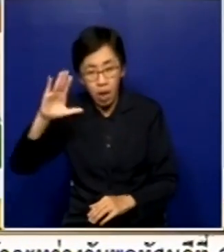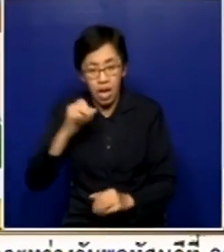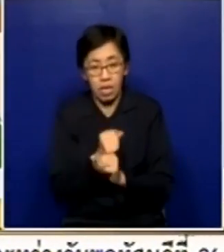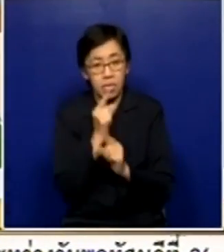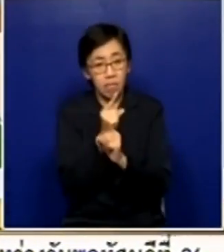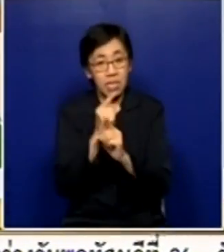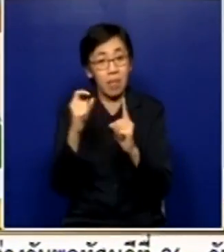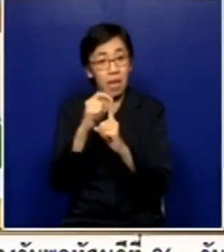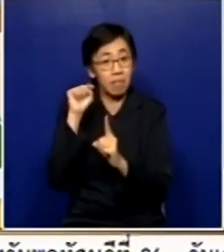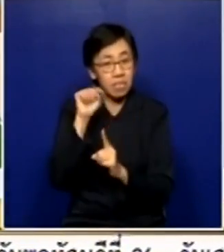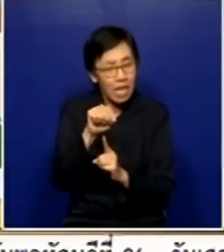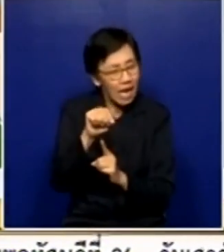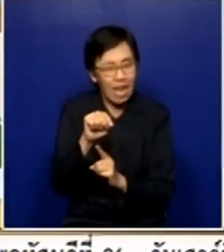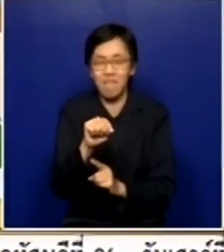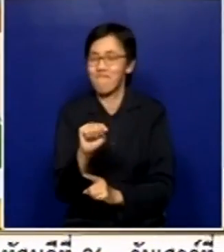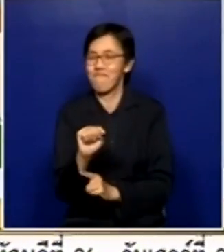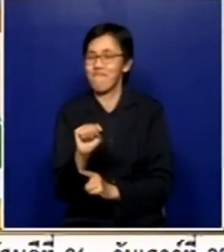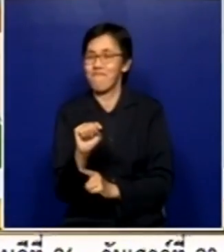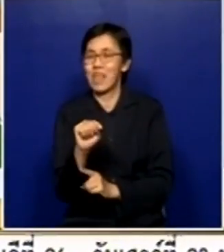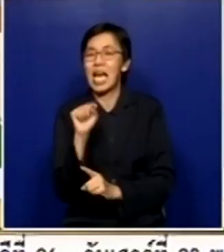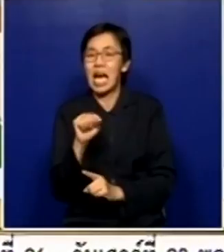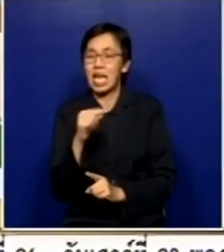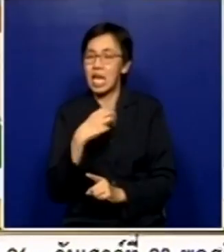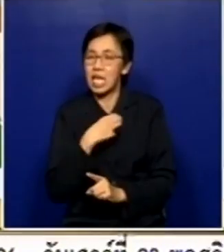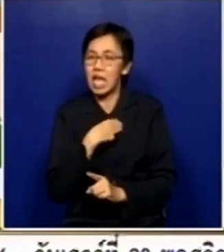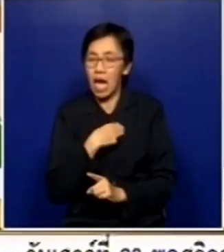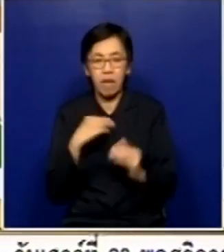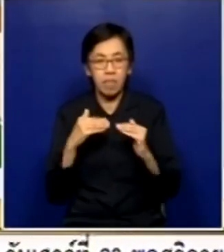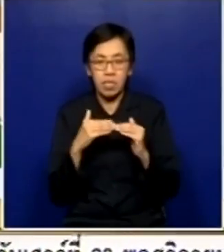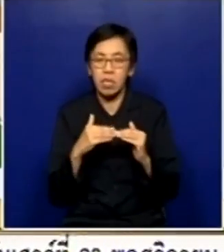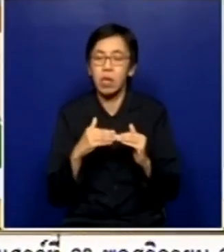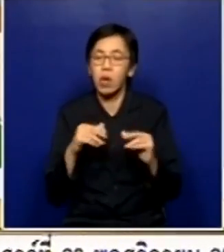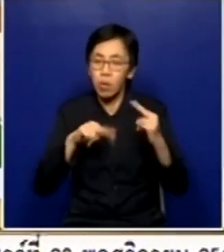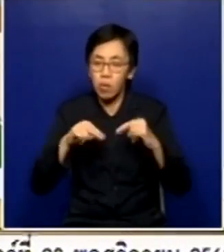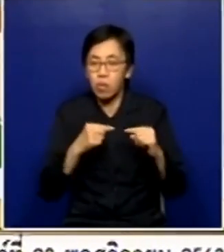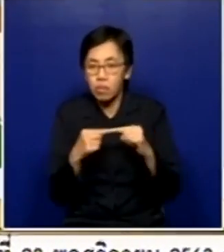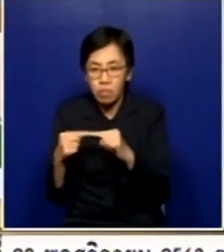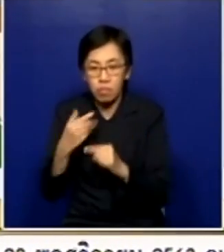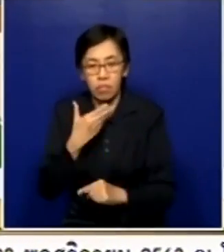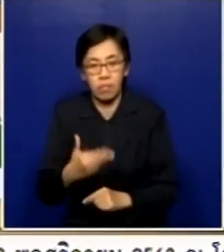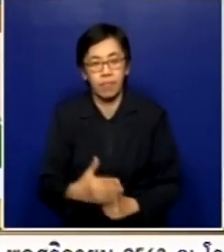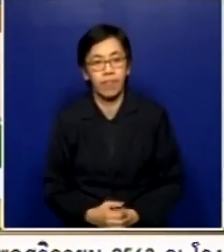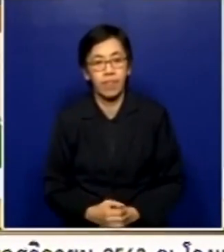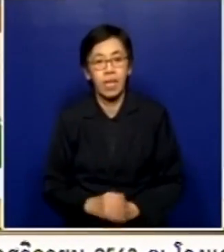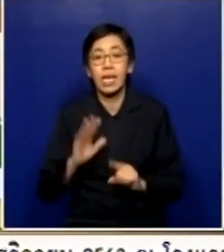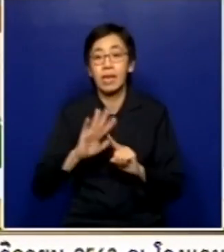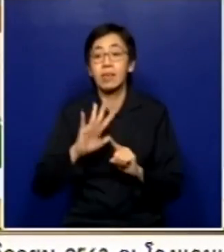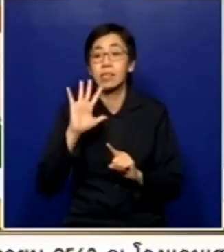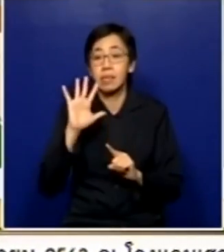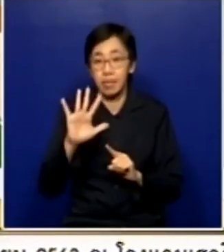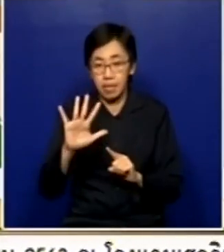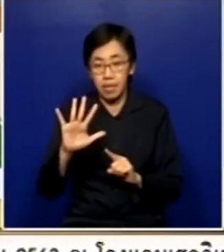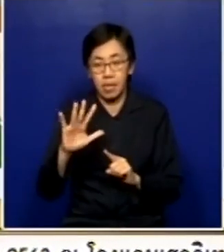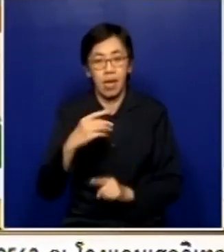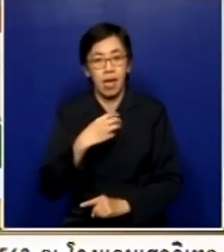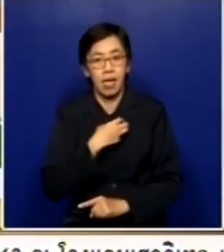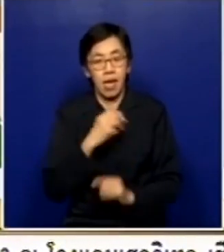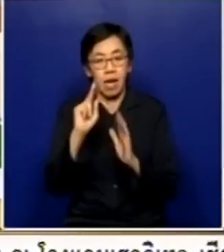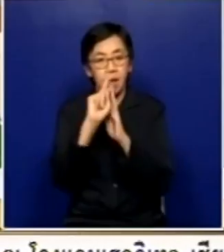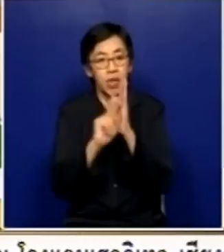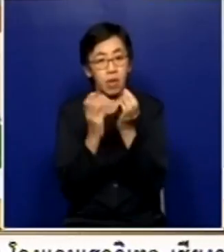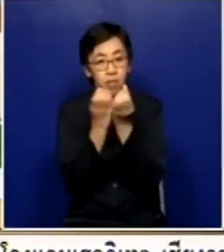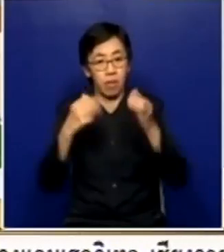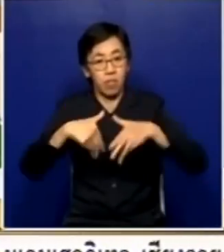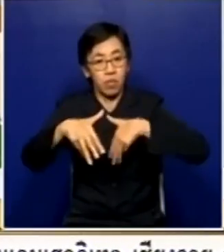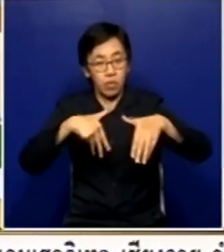สั่งเหล่านั้นให้มีผลคุ้มครองตลอดไปมีคนห้าเพื่อให้ได้มาซึ่งก็ธรรมนูญจาก